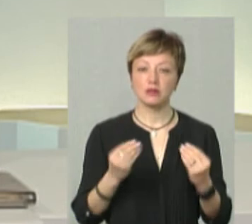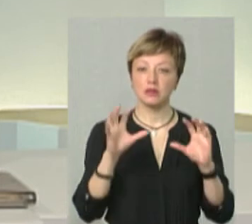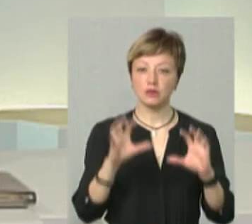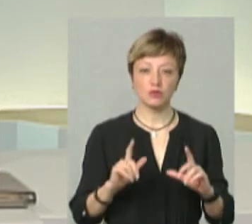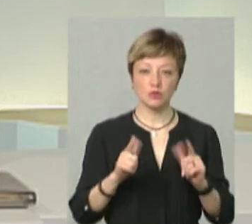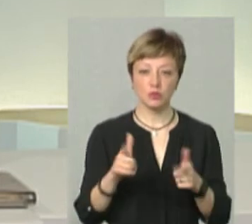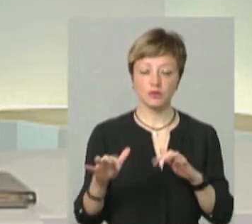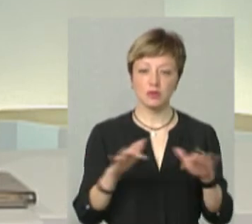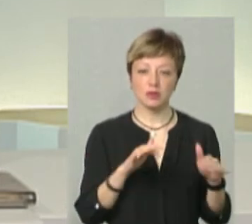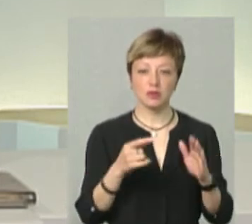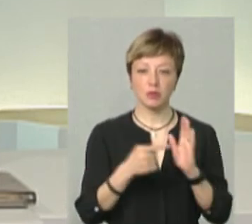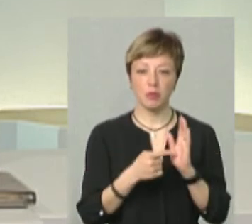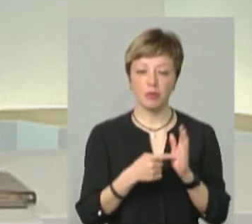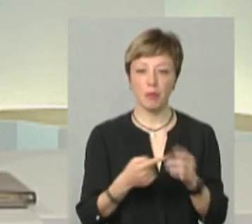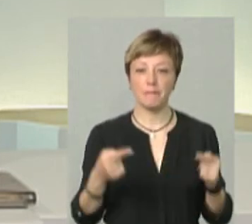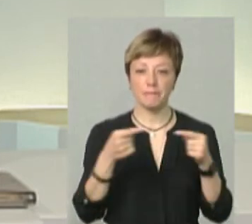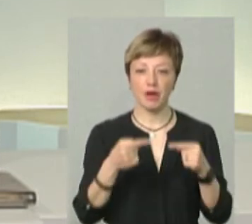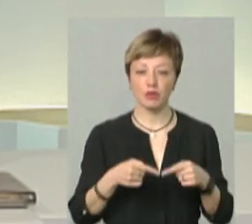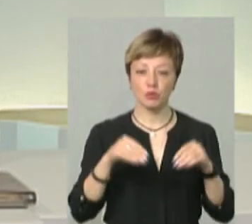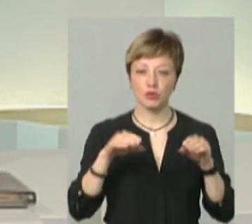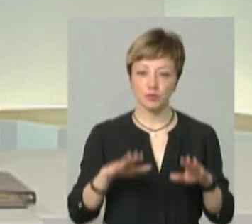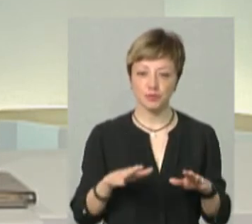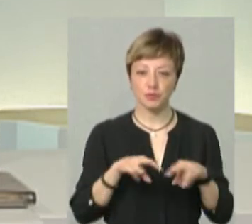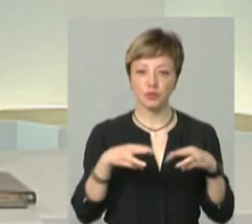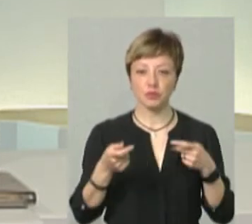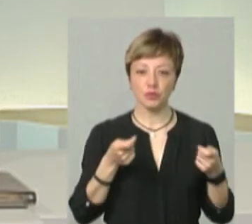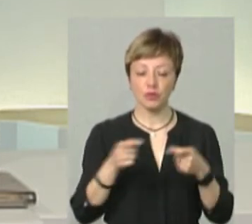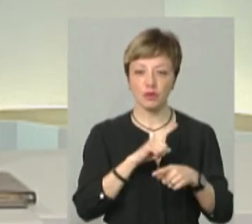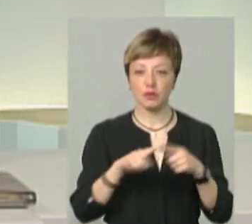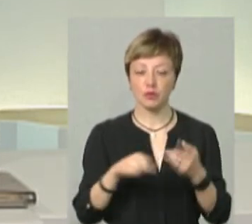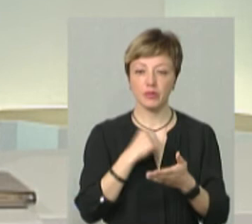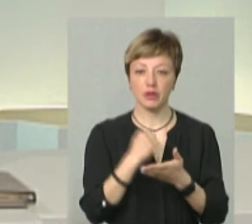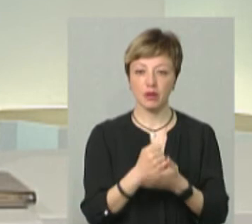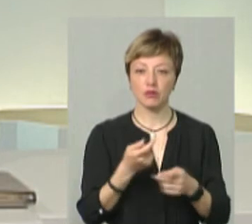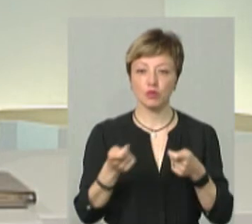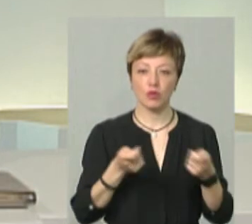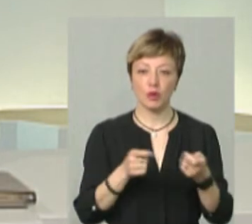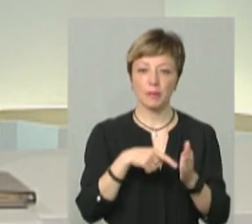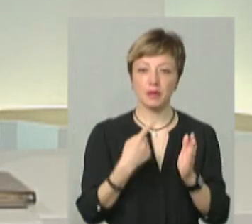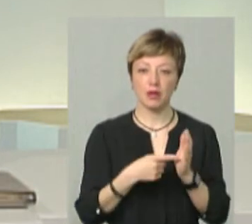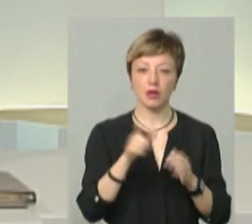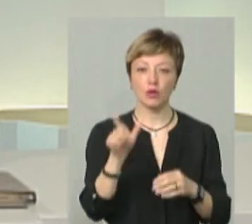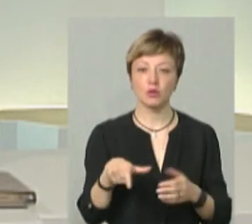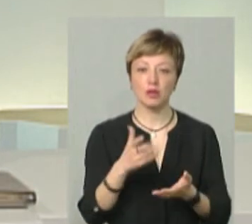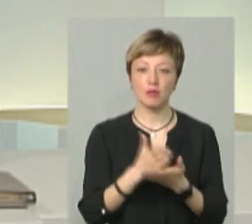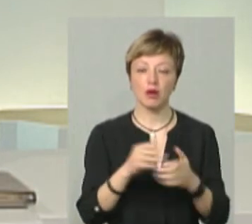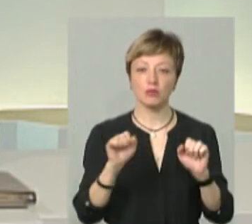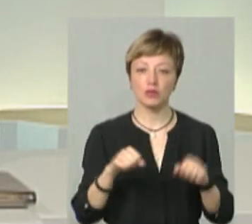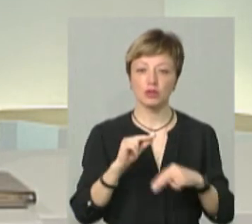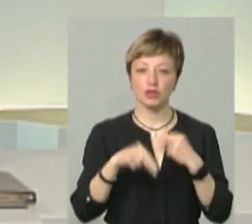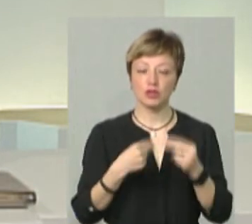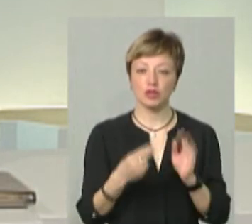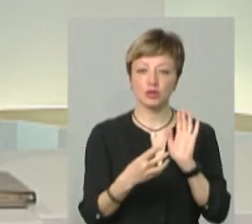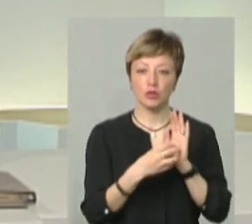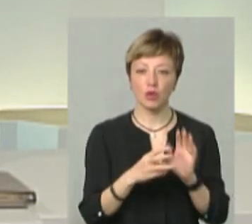вступив в дію, діють там певні постанови, які уряд швидко прийняв для того, щоб урегулювати питання. Людина має можливість через